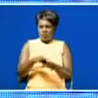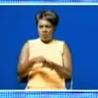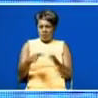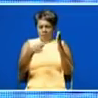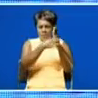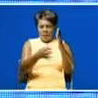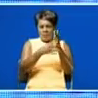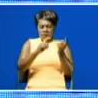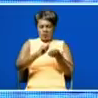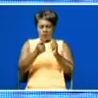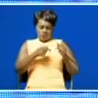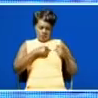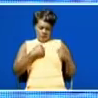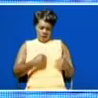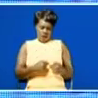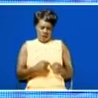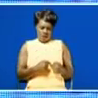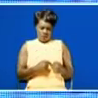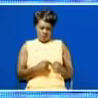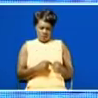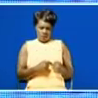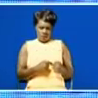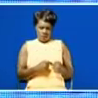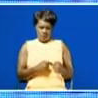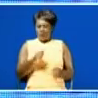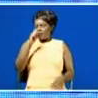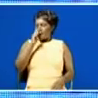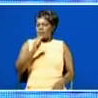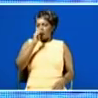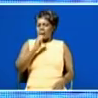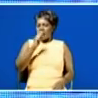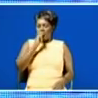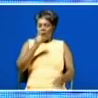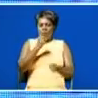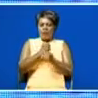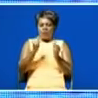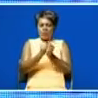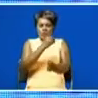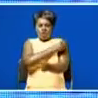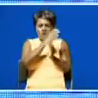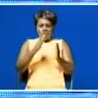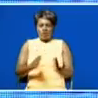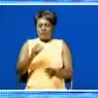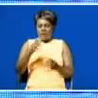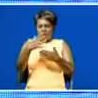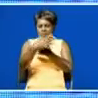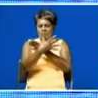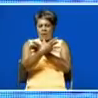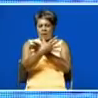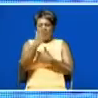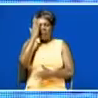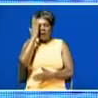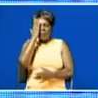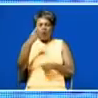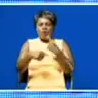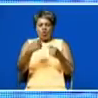Wataalamu wa kurekebisha moyo kutoka taasisi ya moyo ya Jakaya Kikwete nchini Tanzania kwa ushirikiano na madaktari wa Ujerumani na Israel wanaendesha kliniki